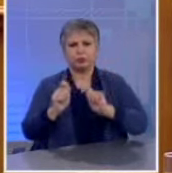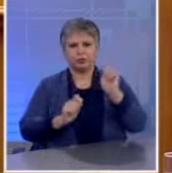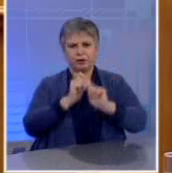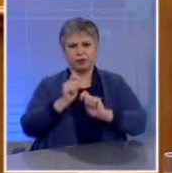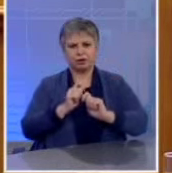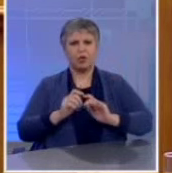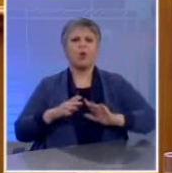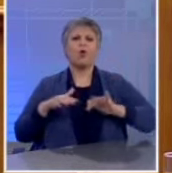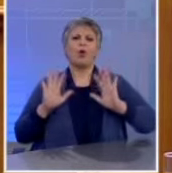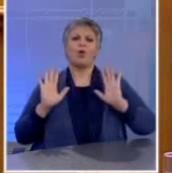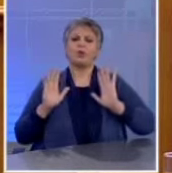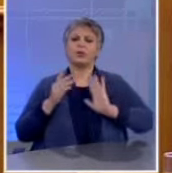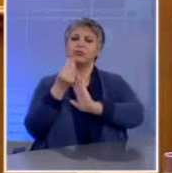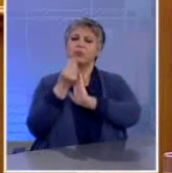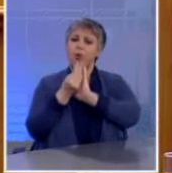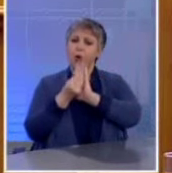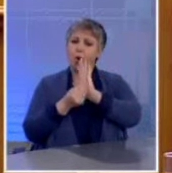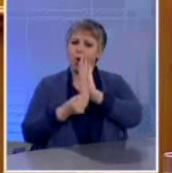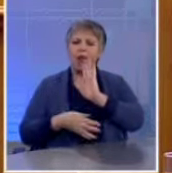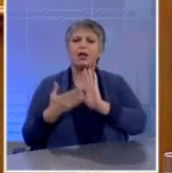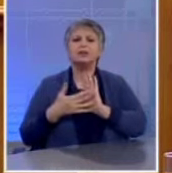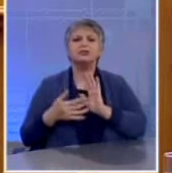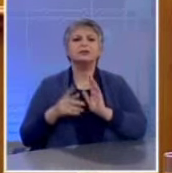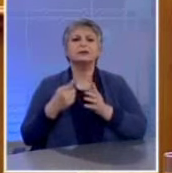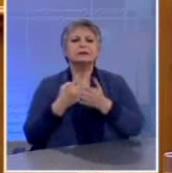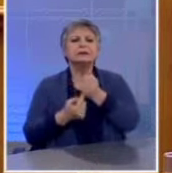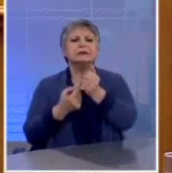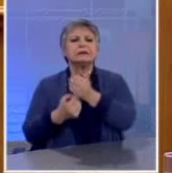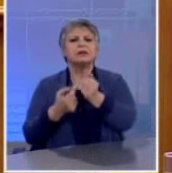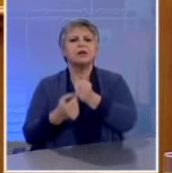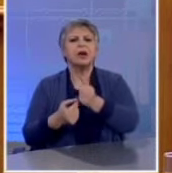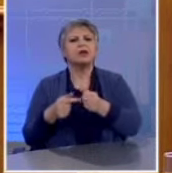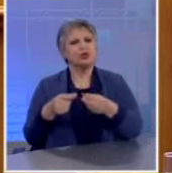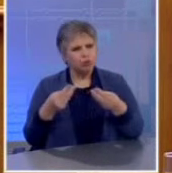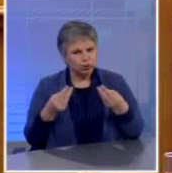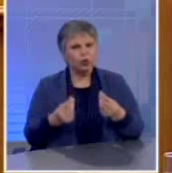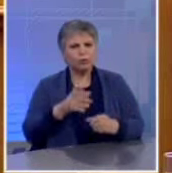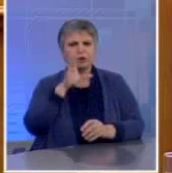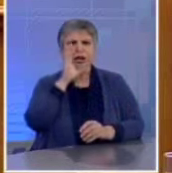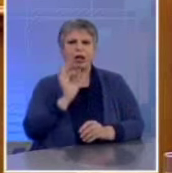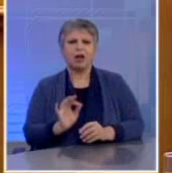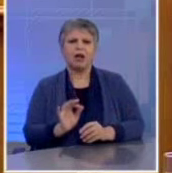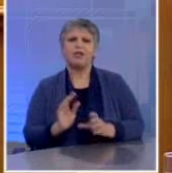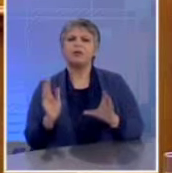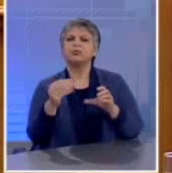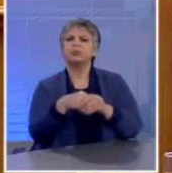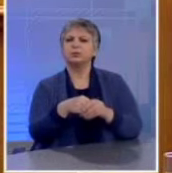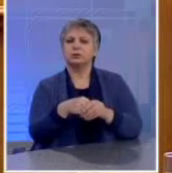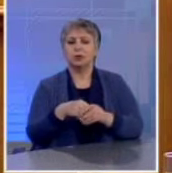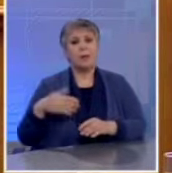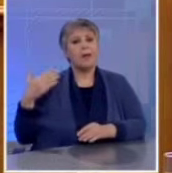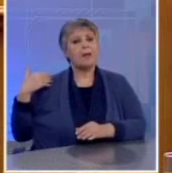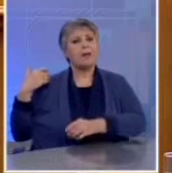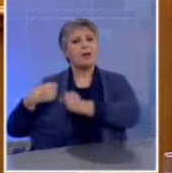φορές ακόμη και οι παραλήψεις αποτελούν παρέμβαση. Και οι παραλήψεις τα προηγούμενα χρόνια ήταν πολλές.